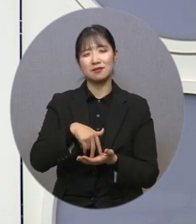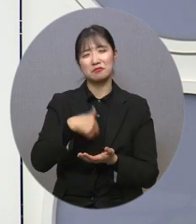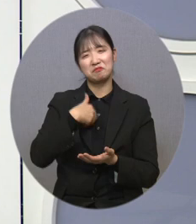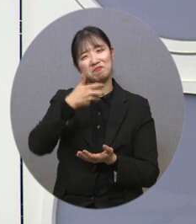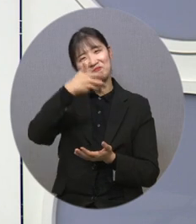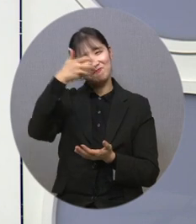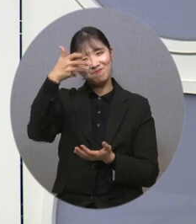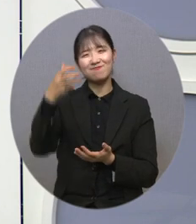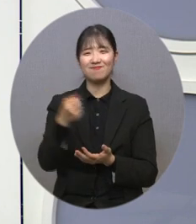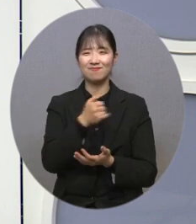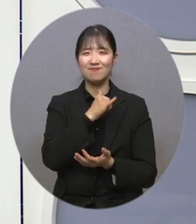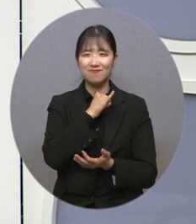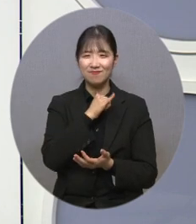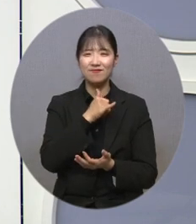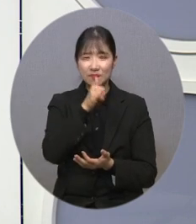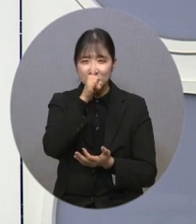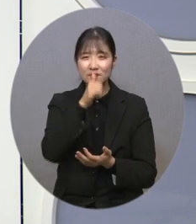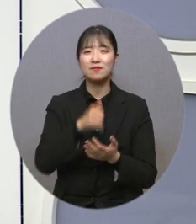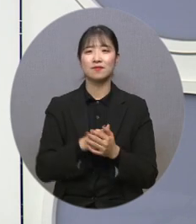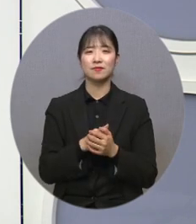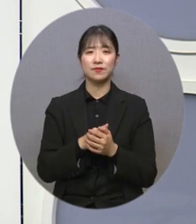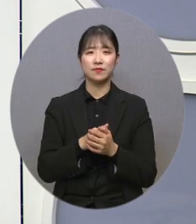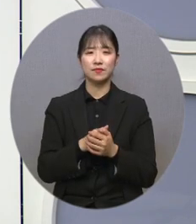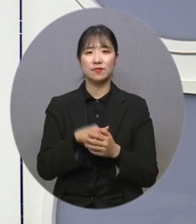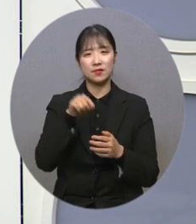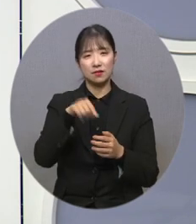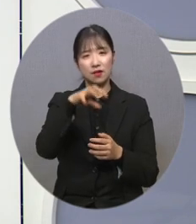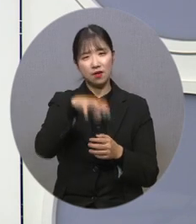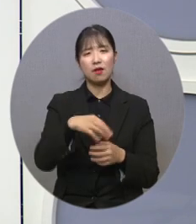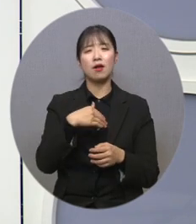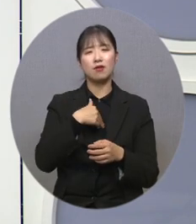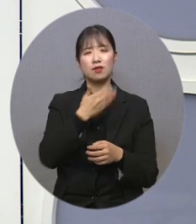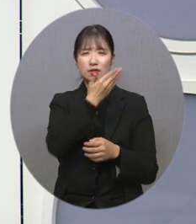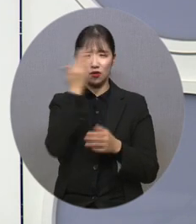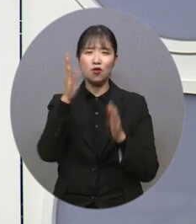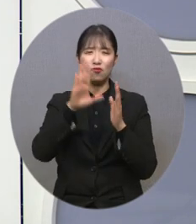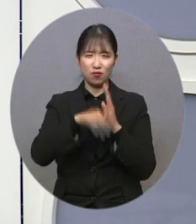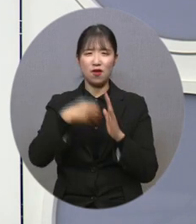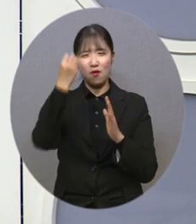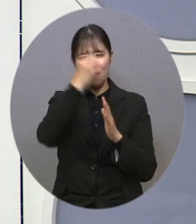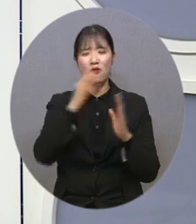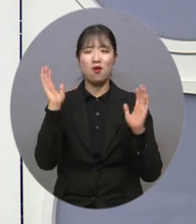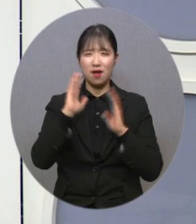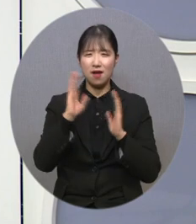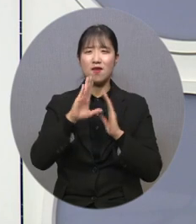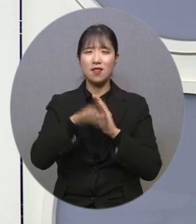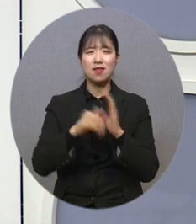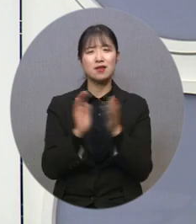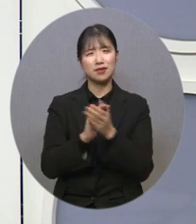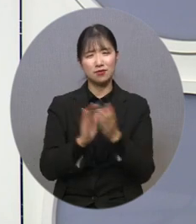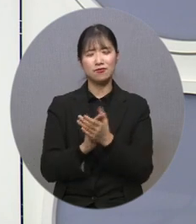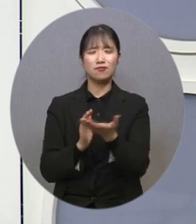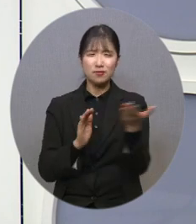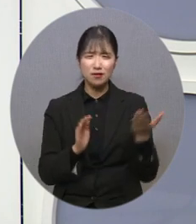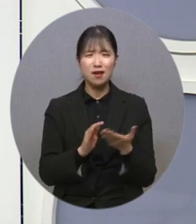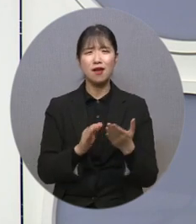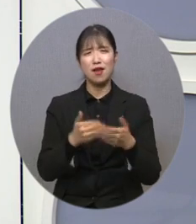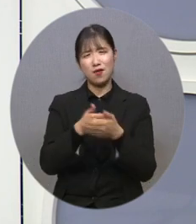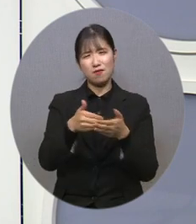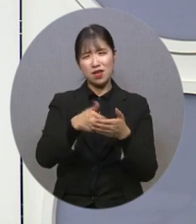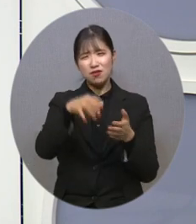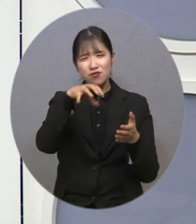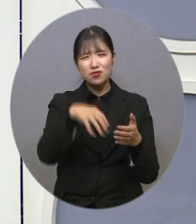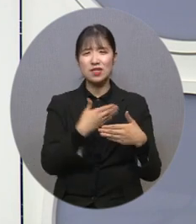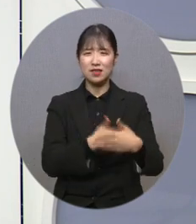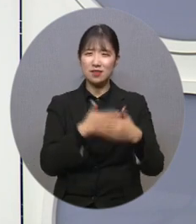가지고 있기도 하고요. 그 자리에서 우리 젊은 시절에 고등학교 시절에 친구들하고 그 미술실에서